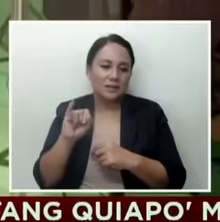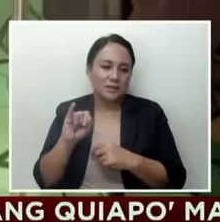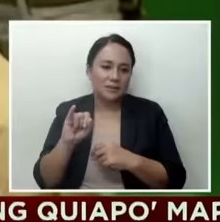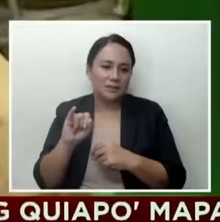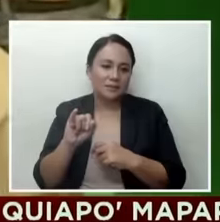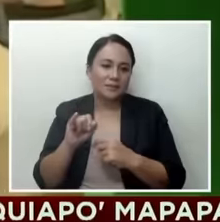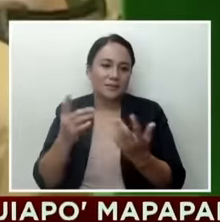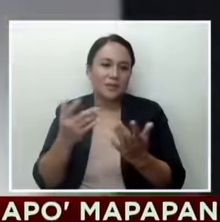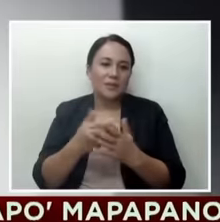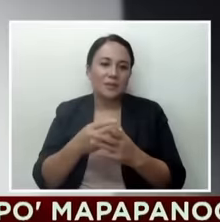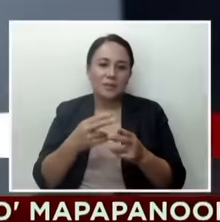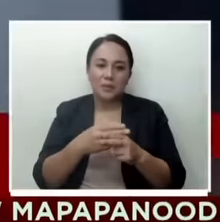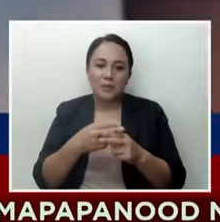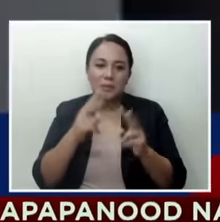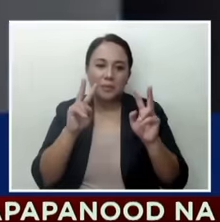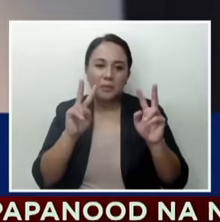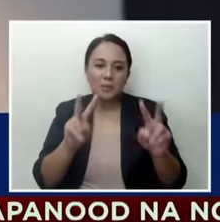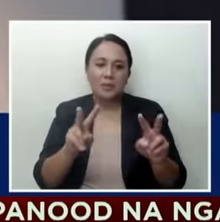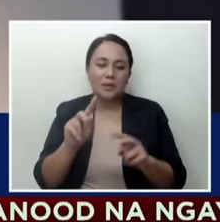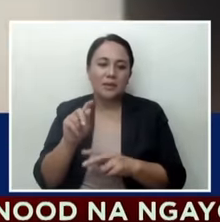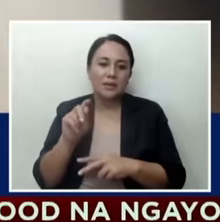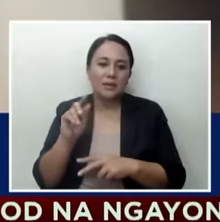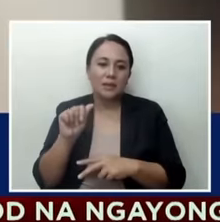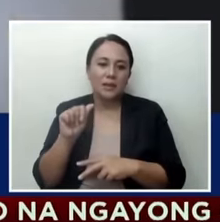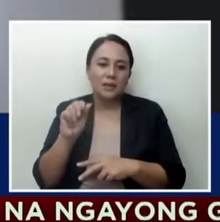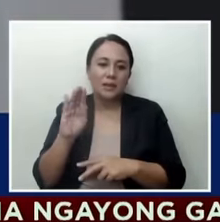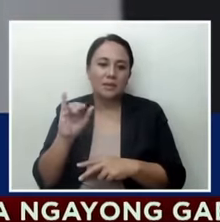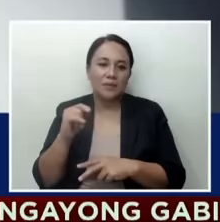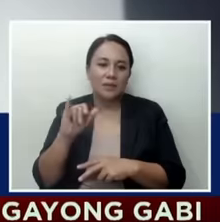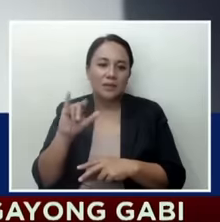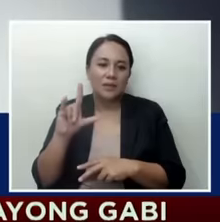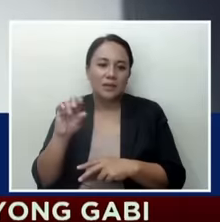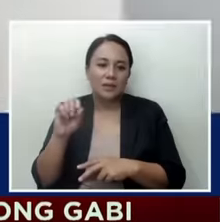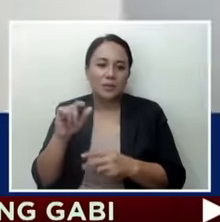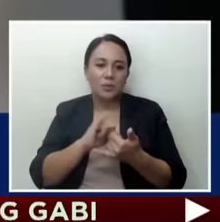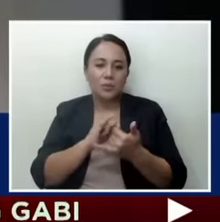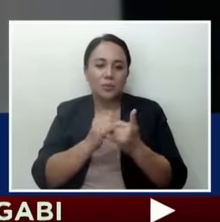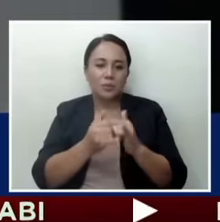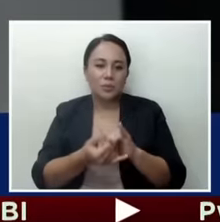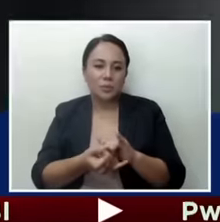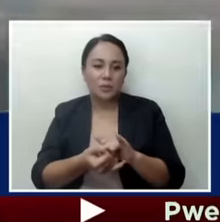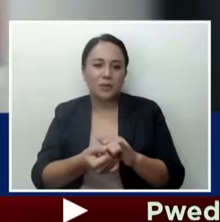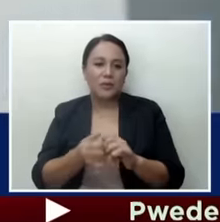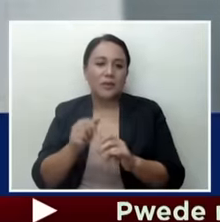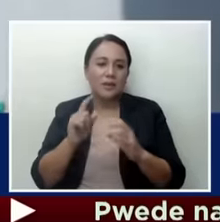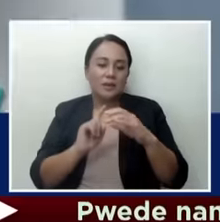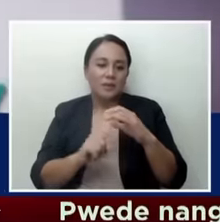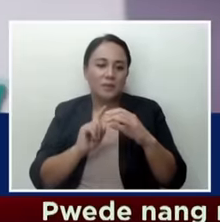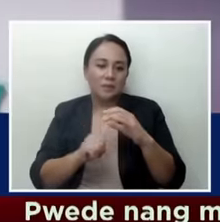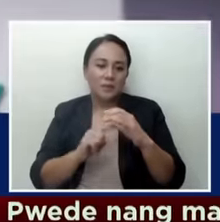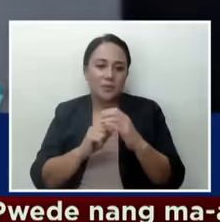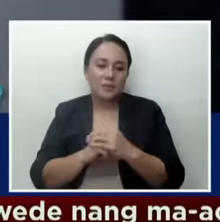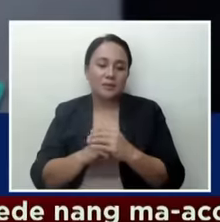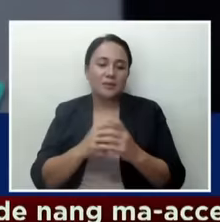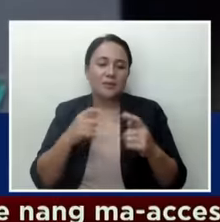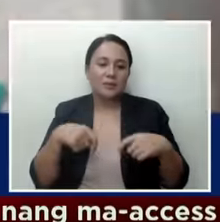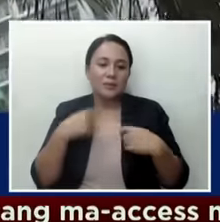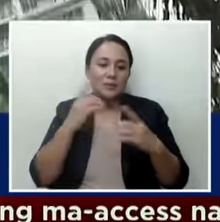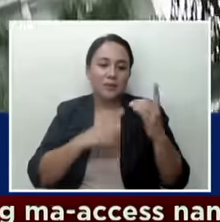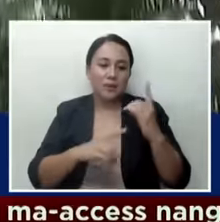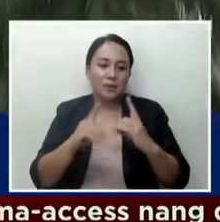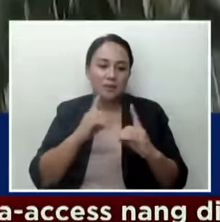tulog na lang mapapanood na ang Tabing Ilog the Musical, na adaptation ng iconic ABS-CBN 90s teen drama na Tabing